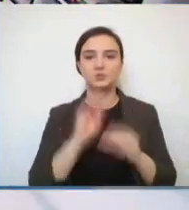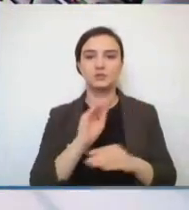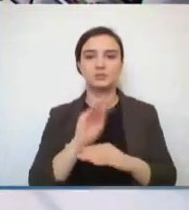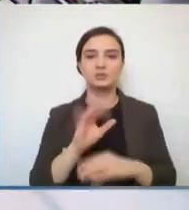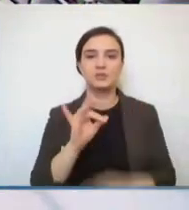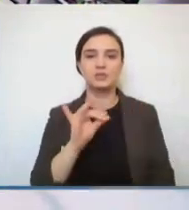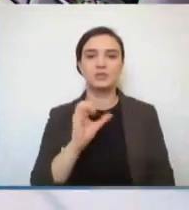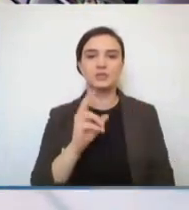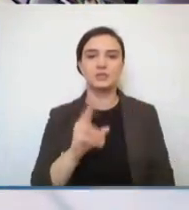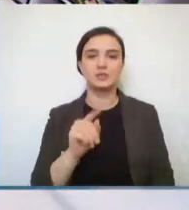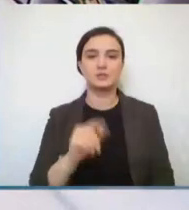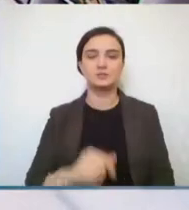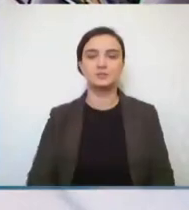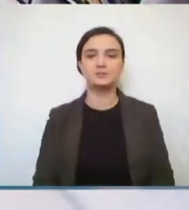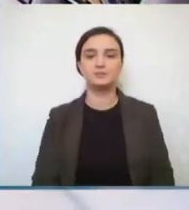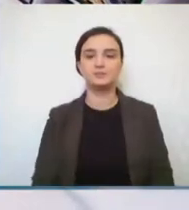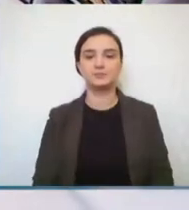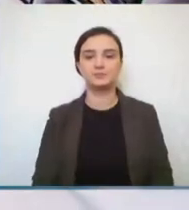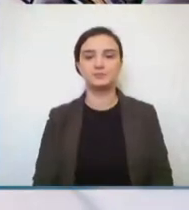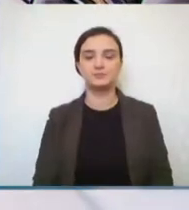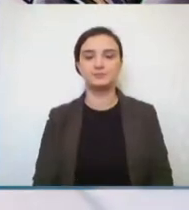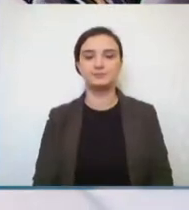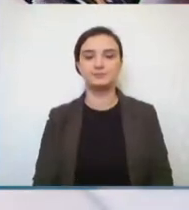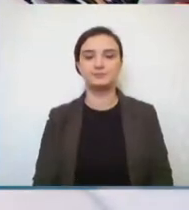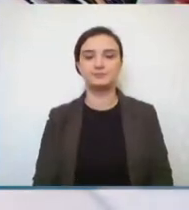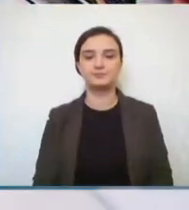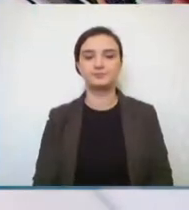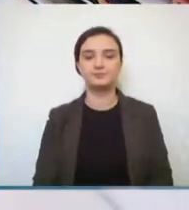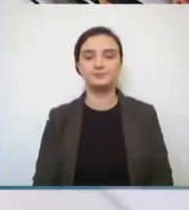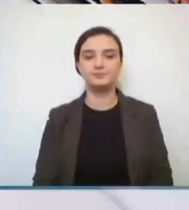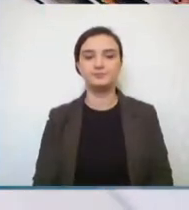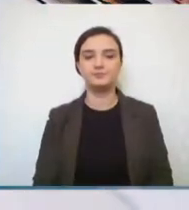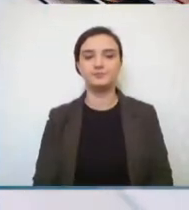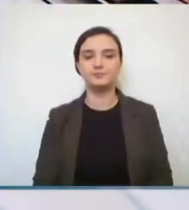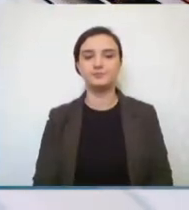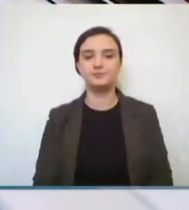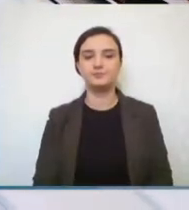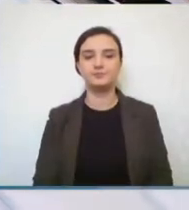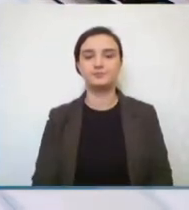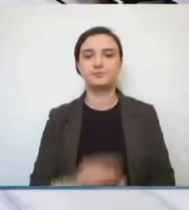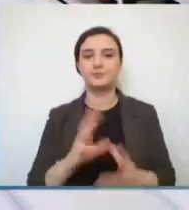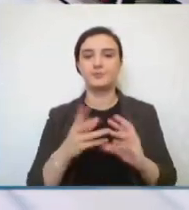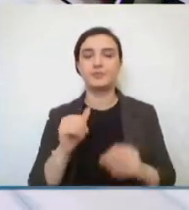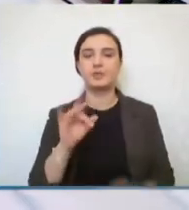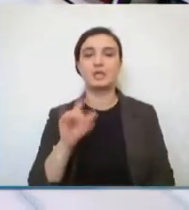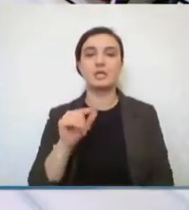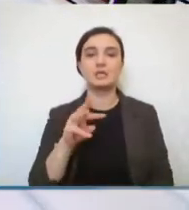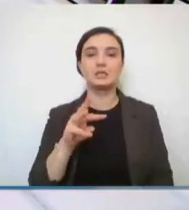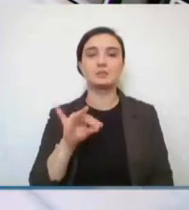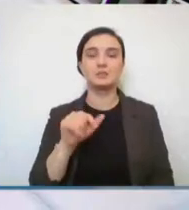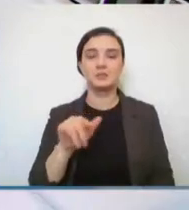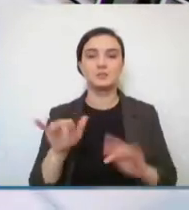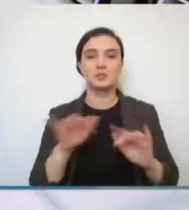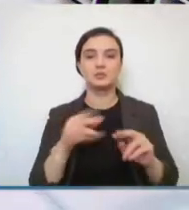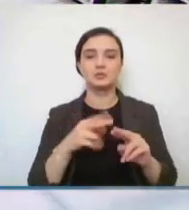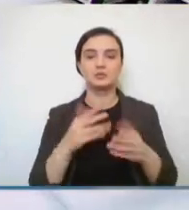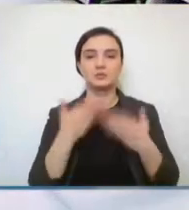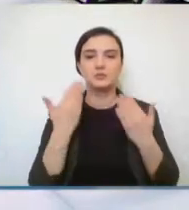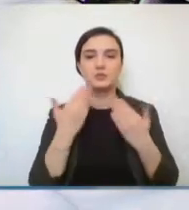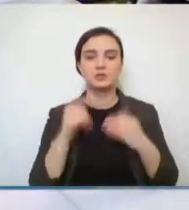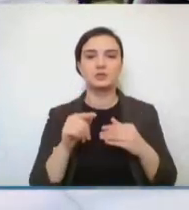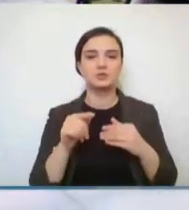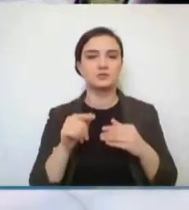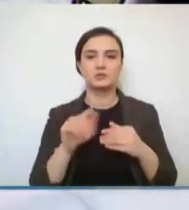უშუალოდ არითმიული პროცესი დამატებით რისკად აი ესე მარტო იზოლირებულად არ